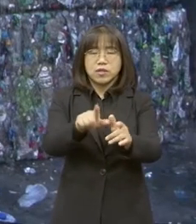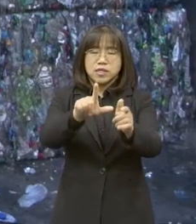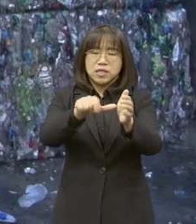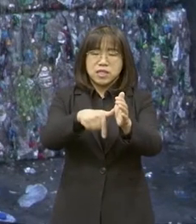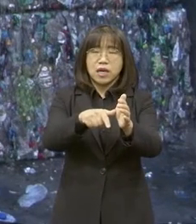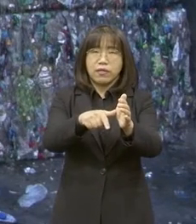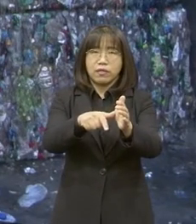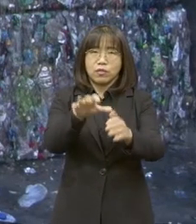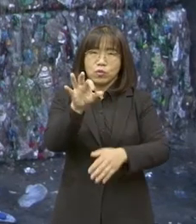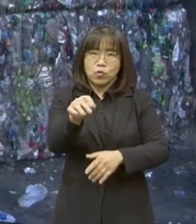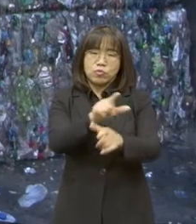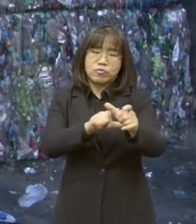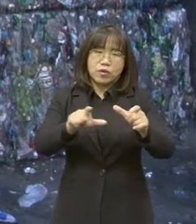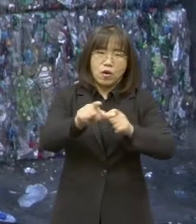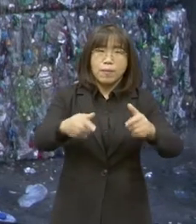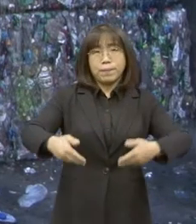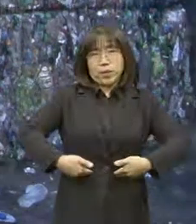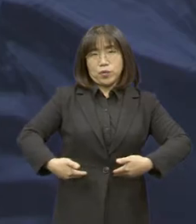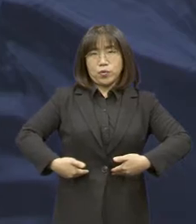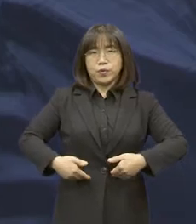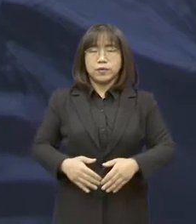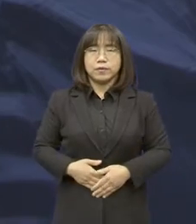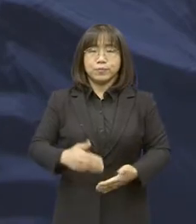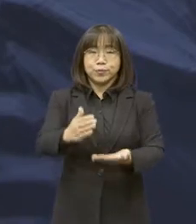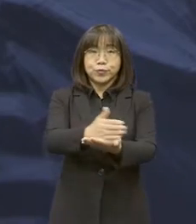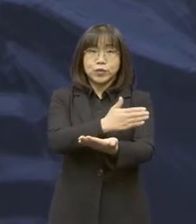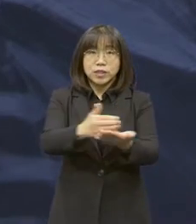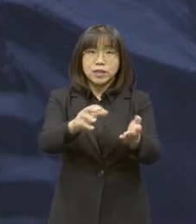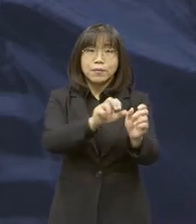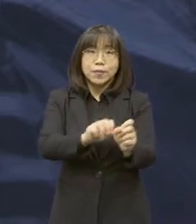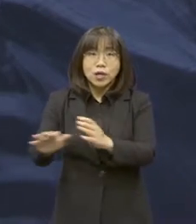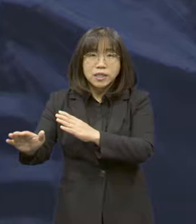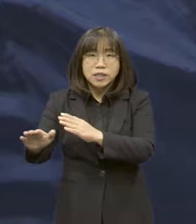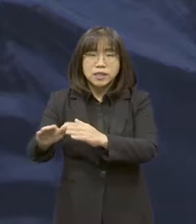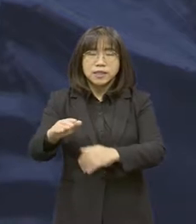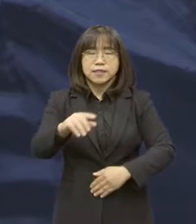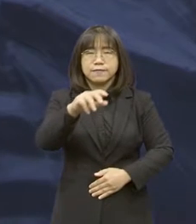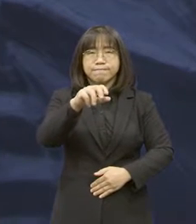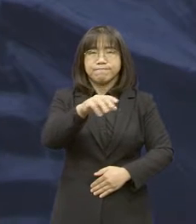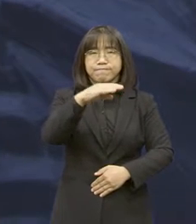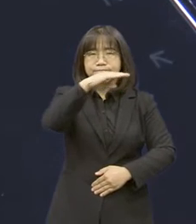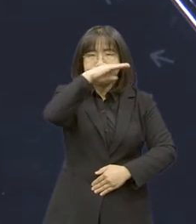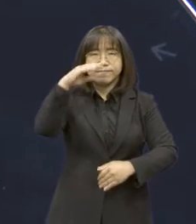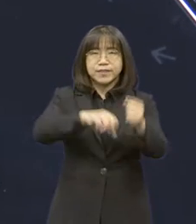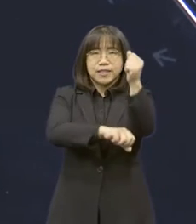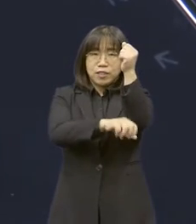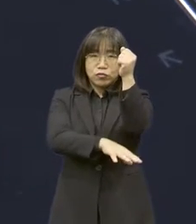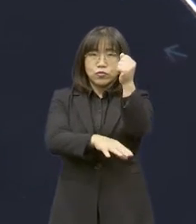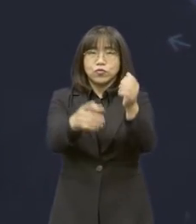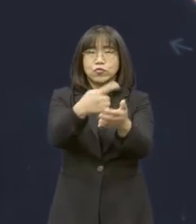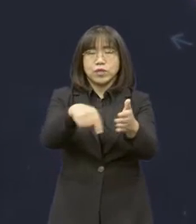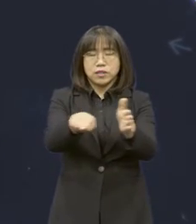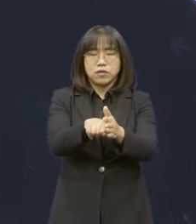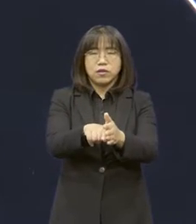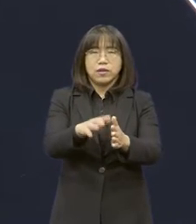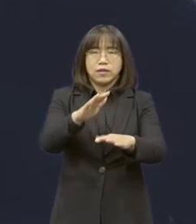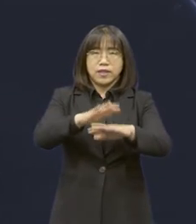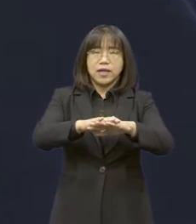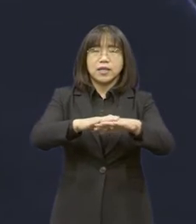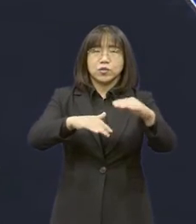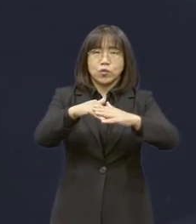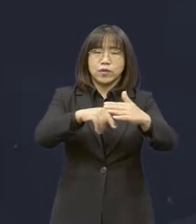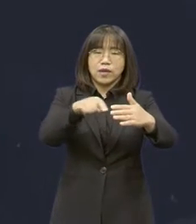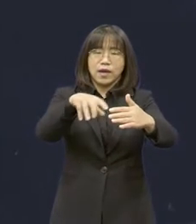추가로 시간과 비용을 들여야 합니다 블리 배출의 기준에 대해 자세히 알고 싶은 경우 내 손안의